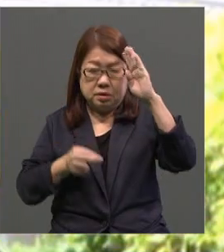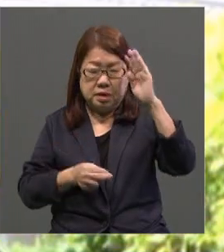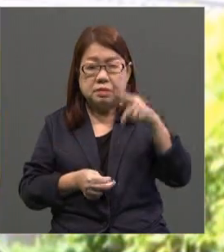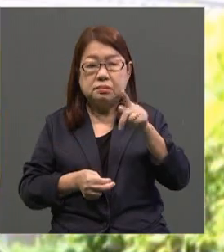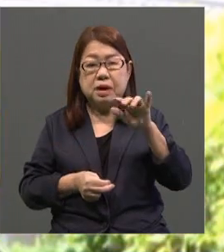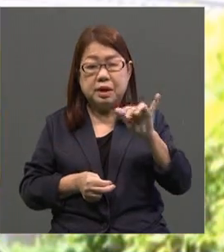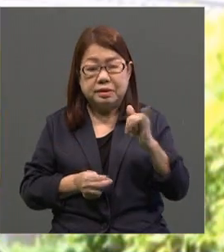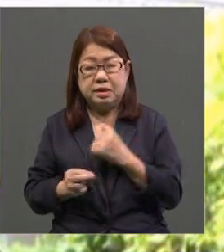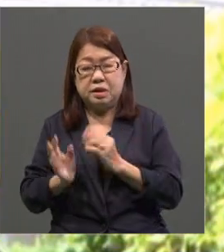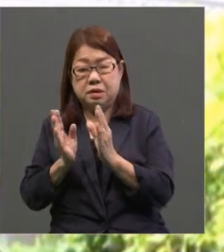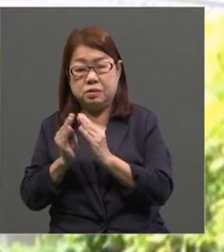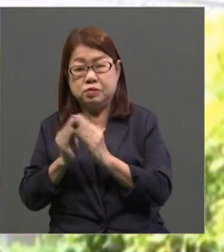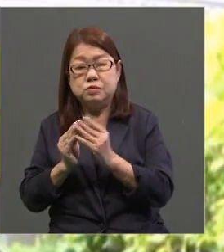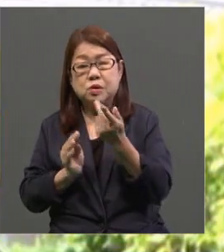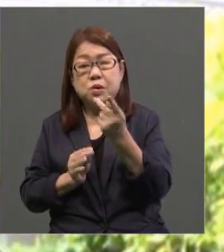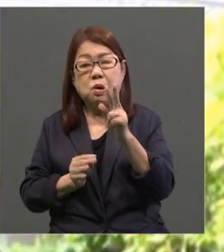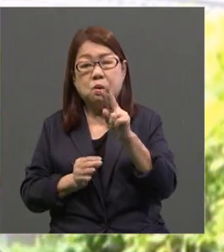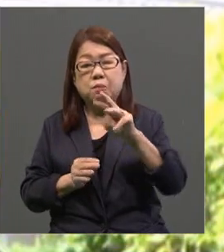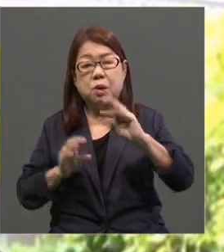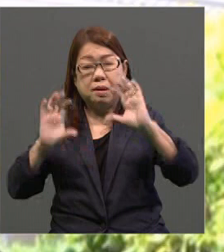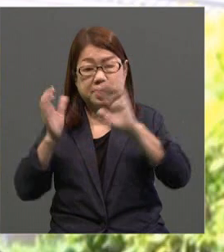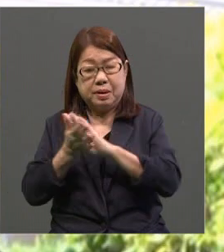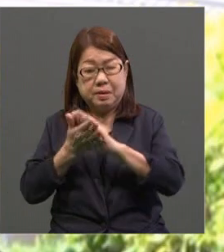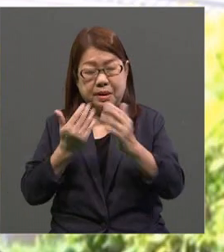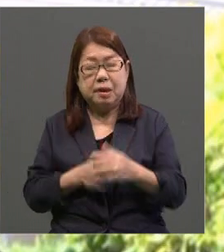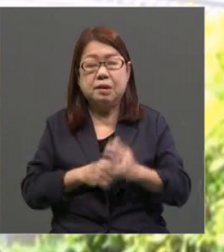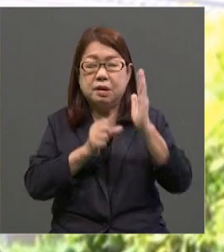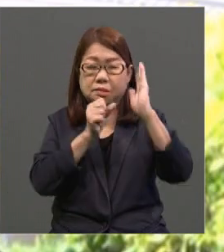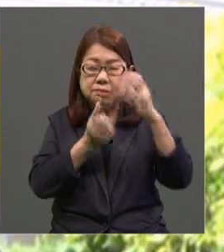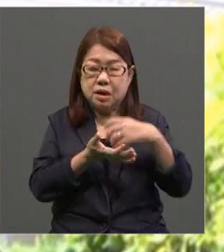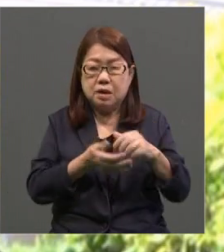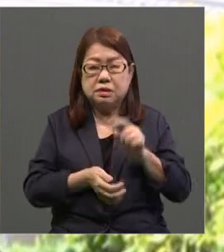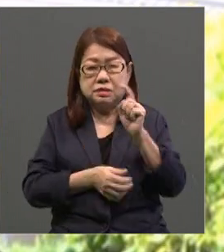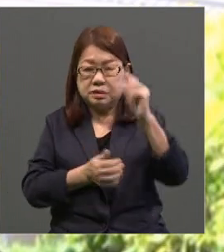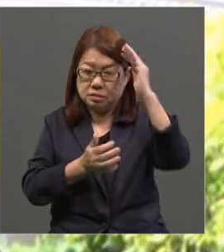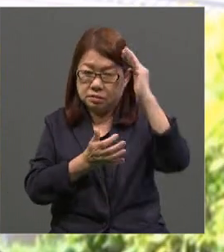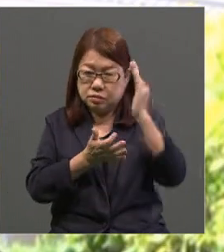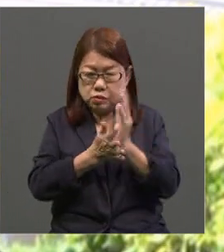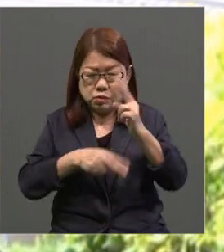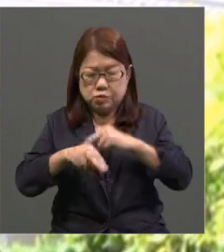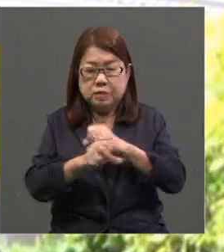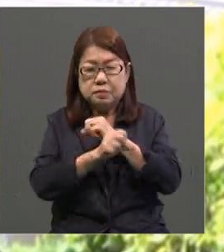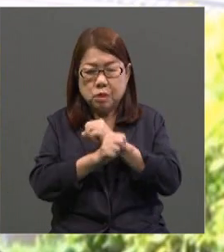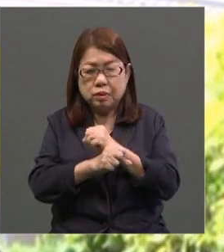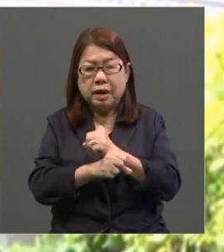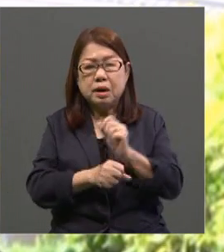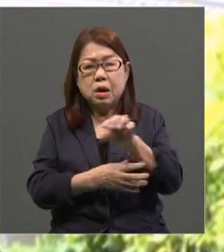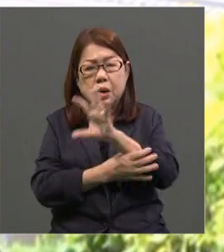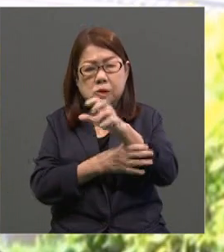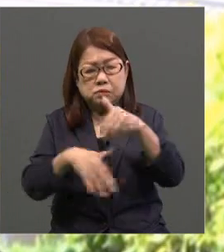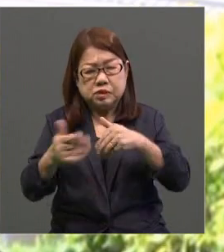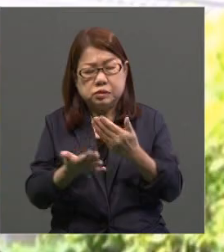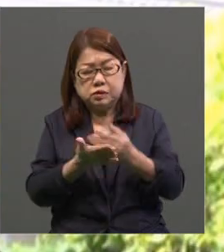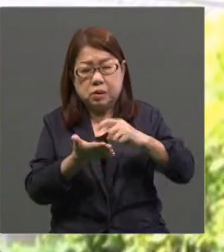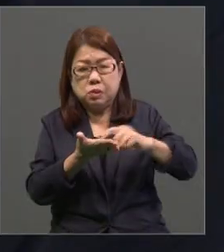ให้สัมภาษณ์หลังจากประชุมครม.นะคะบอกว่ามีการสั่งการให้เจ้าหน้าที่เนี่ยเข้มงวดป้องกันมิจฉาชีพที่มาหลอกลวงประชาชนให้โ